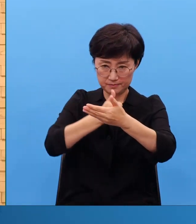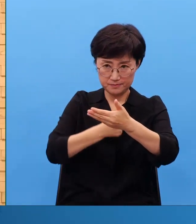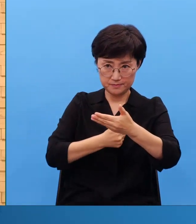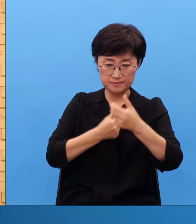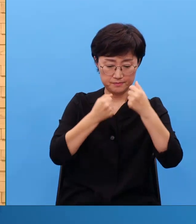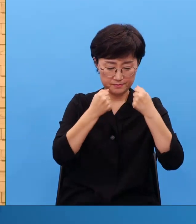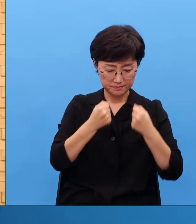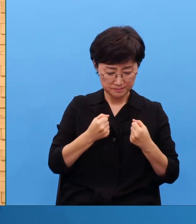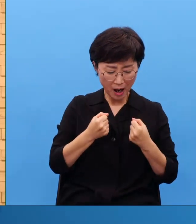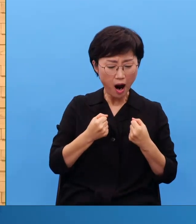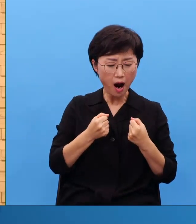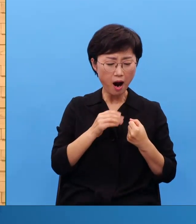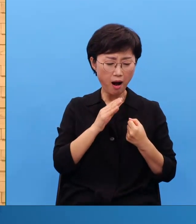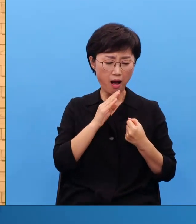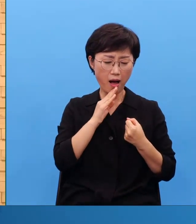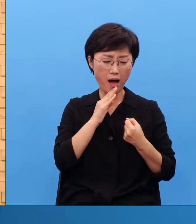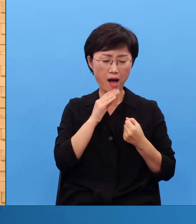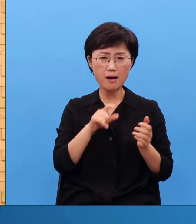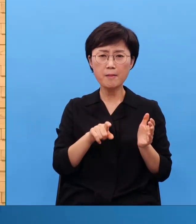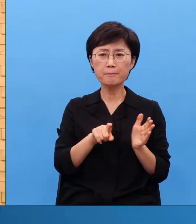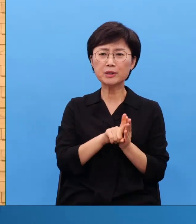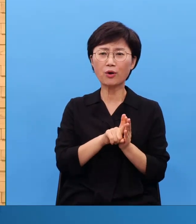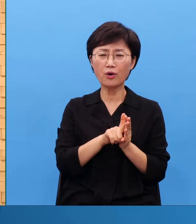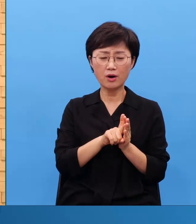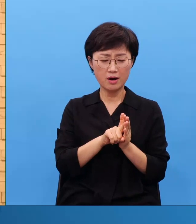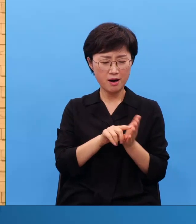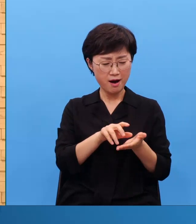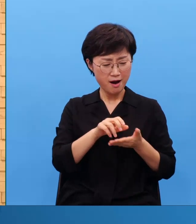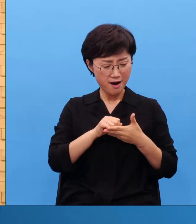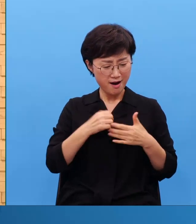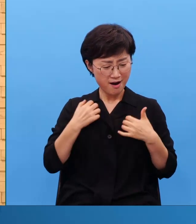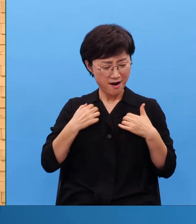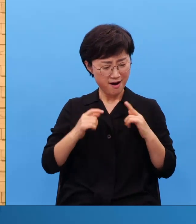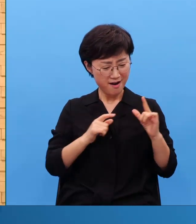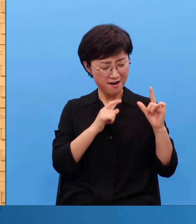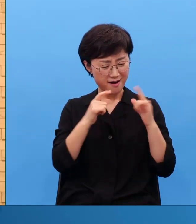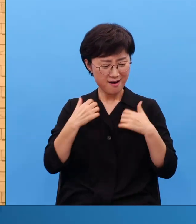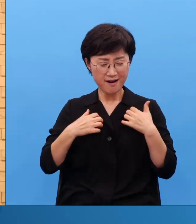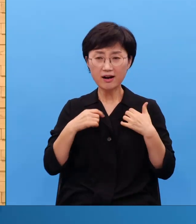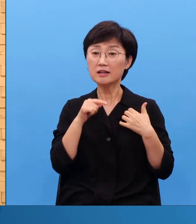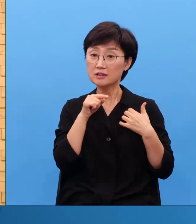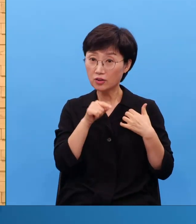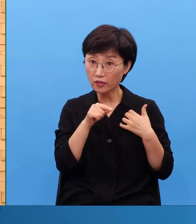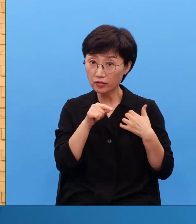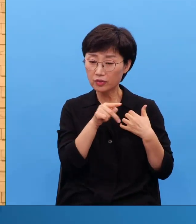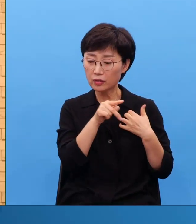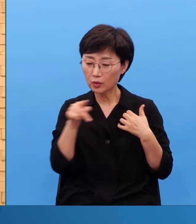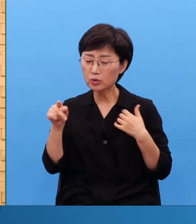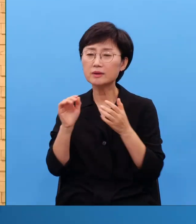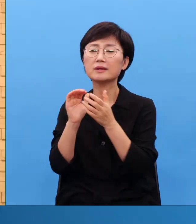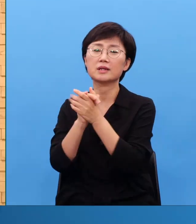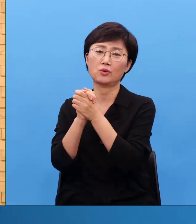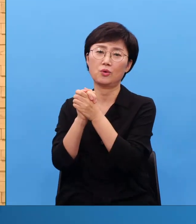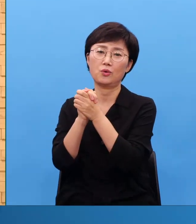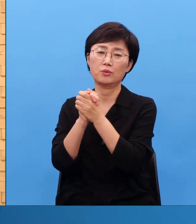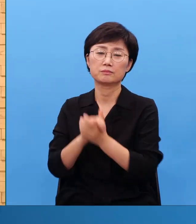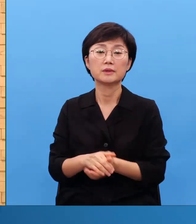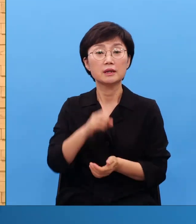게 triune 기도입니다. God is within you. We have to enjoy this. 우리는 자꾸 이상하게 맞는데 틀리게 배워. 죽어서 천국 갈